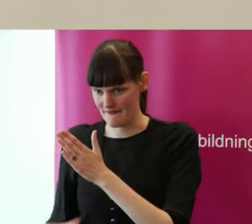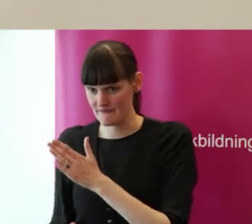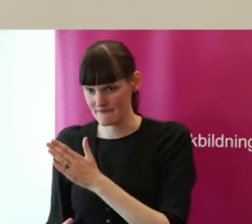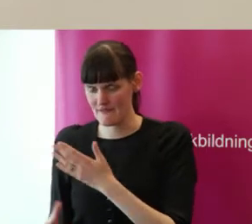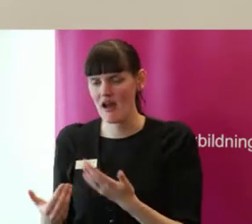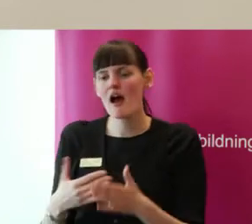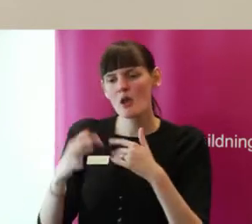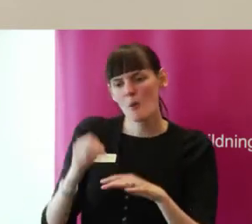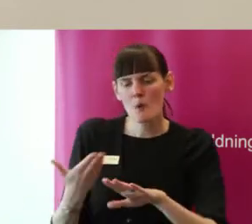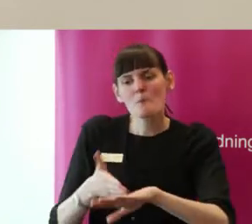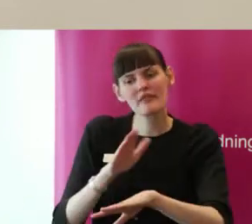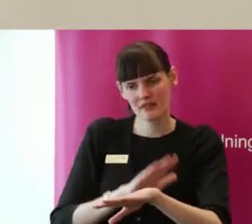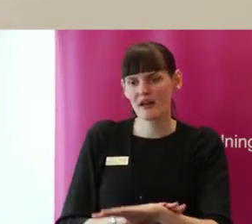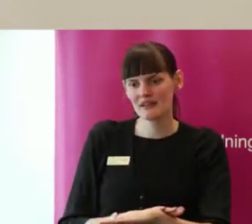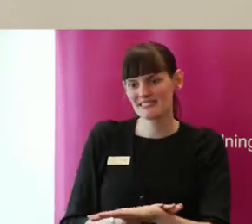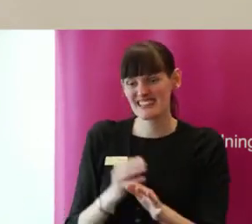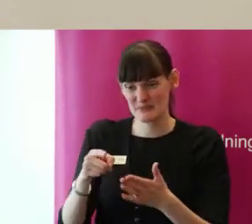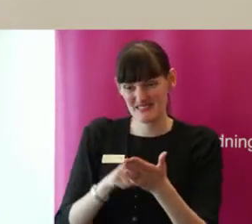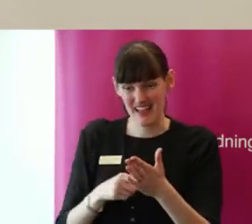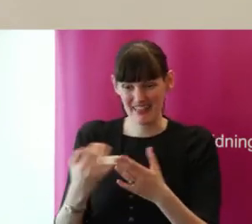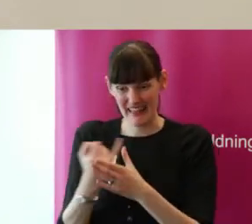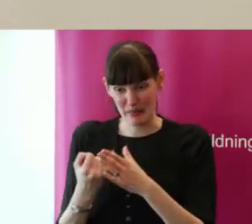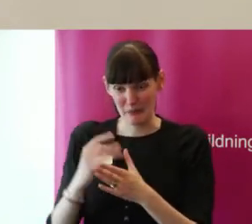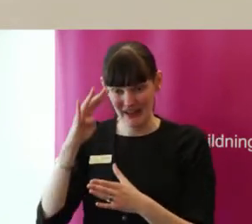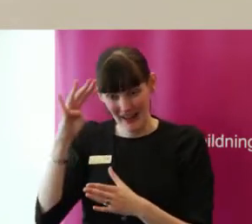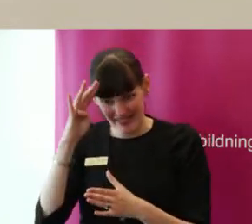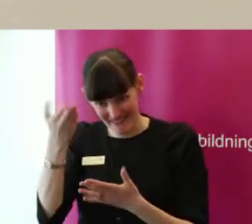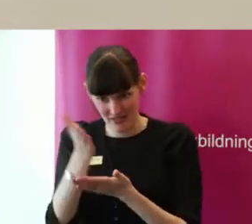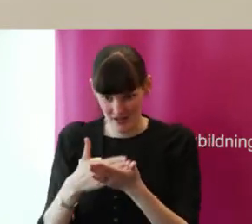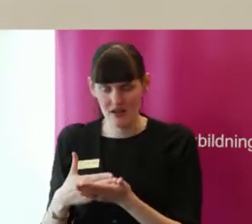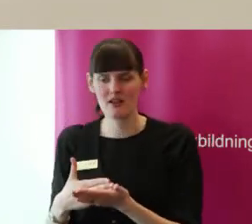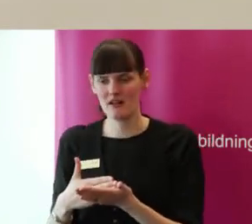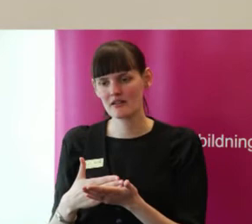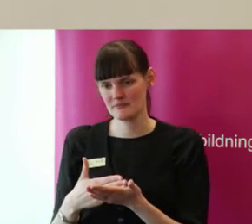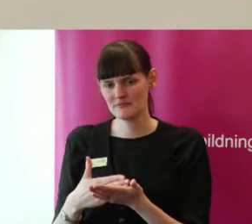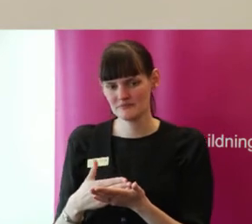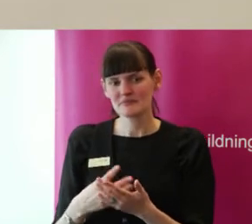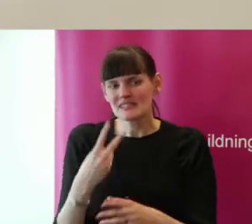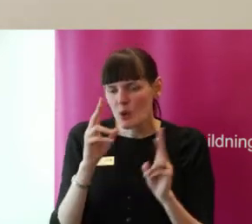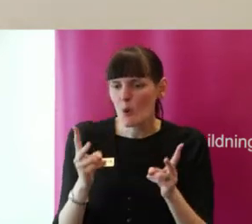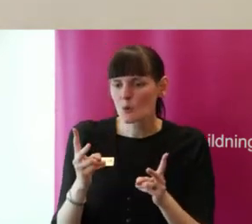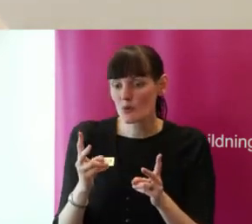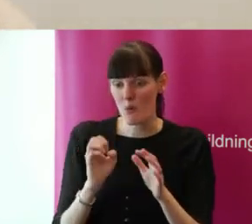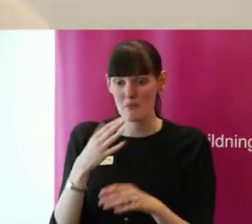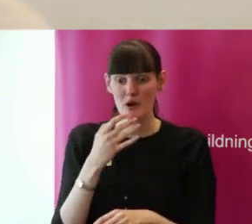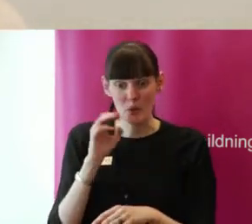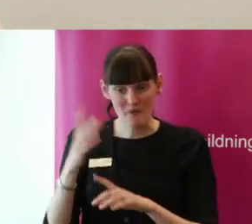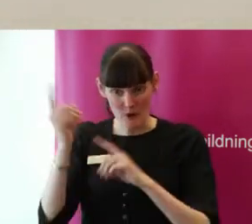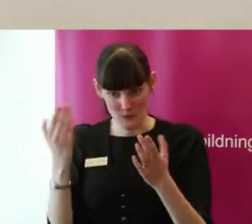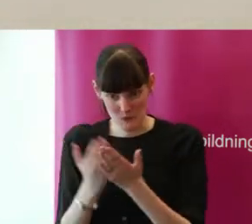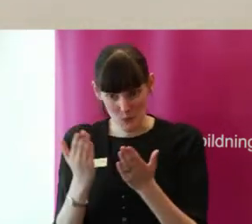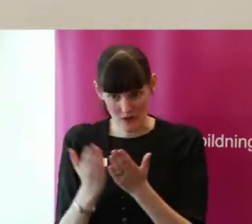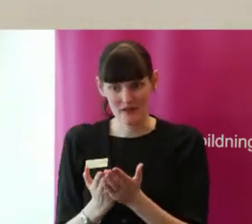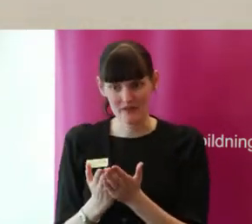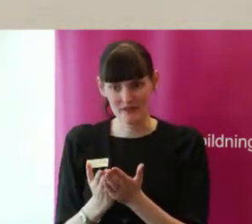som är unik, framförallt inom det kreativa. Sen ser vi ju det att när det gäller folkhögskolan idag så jobbar man, vi